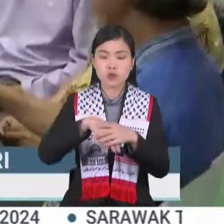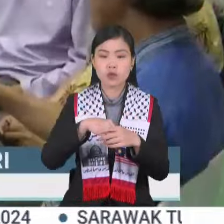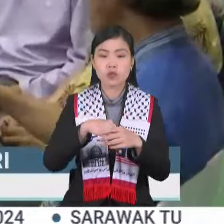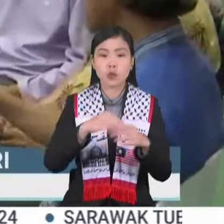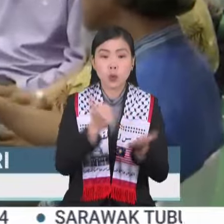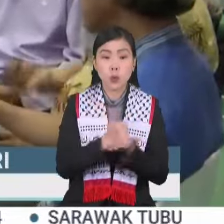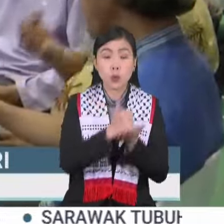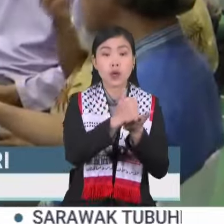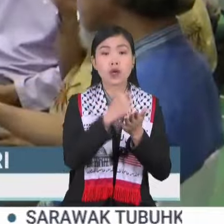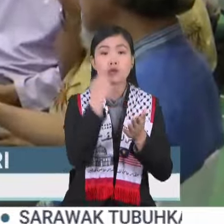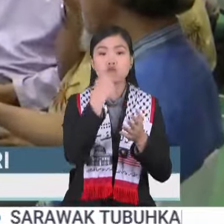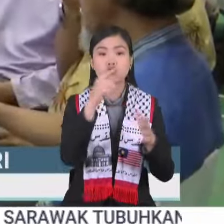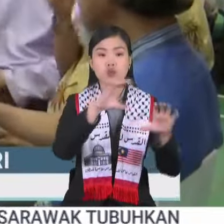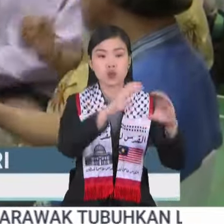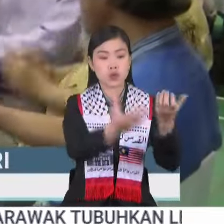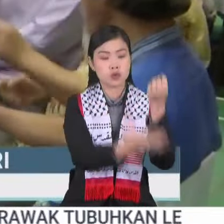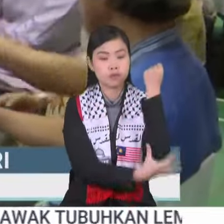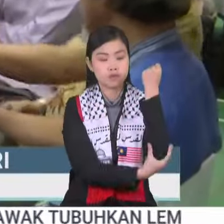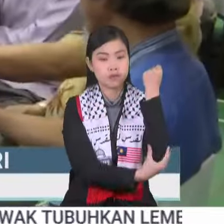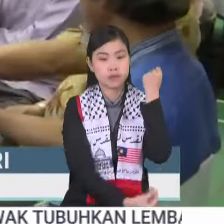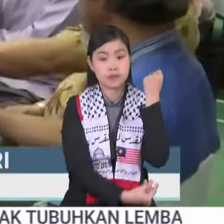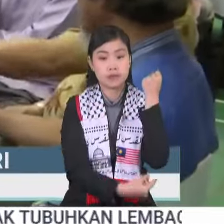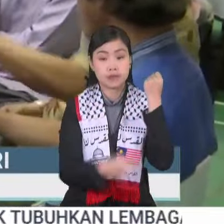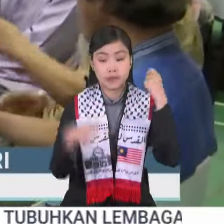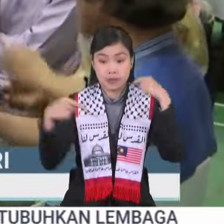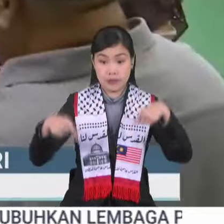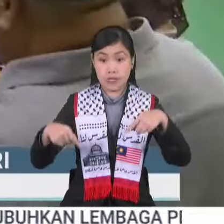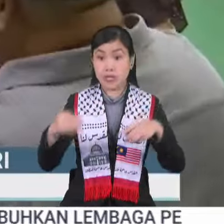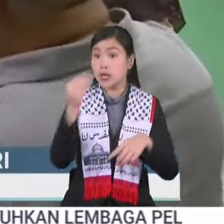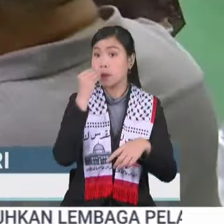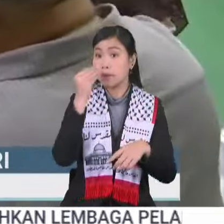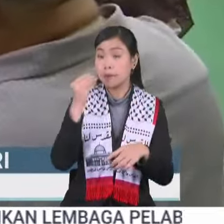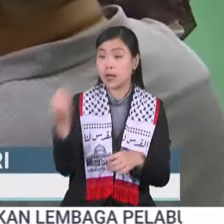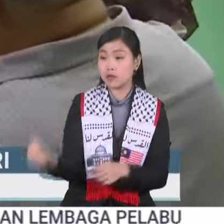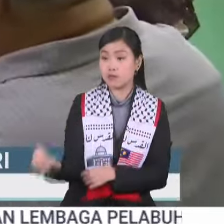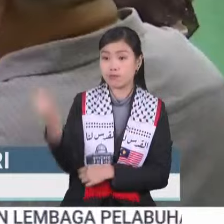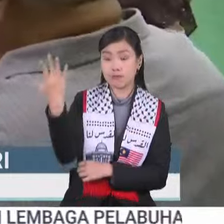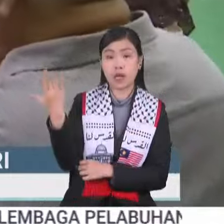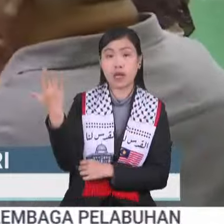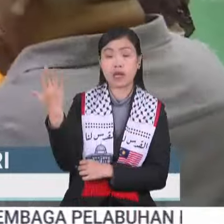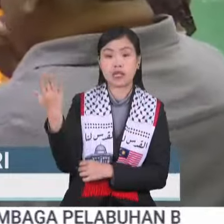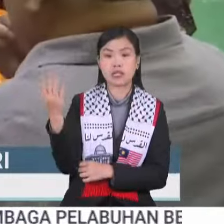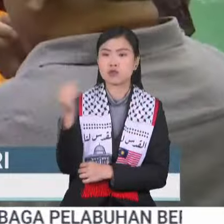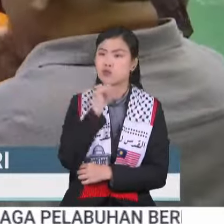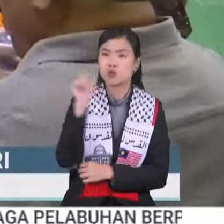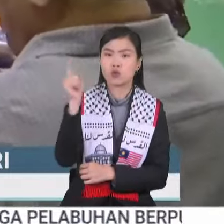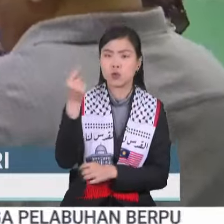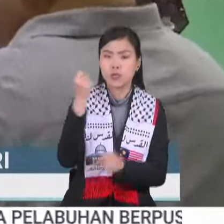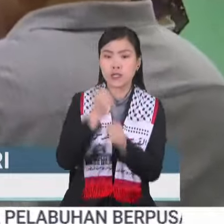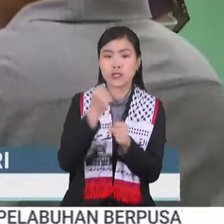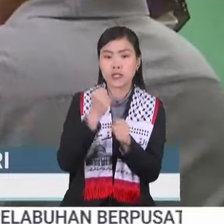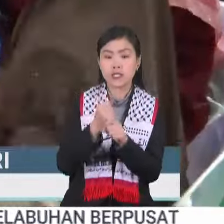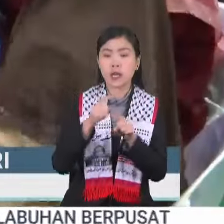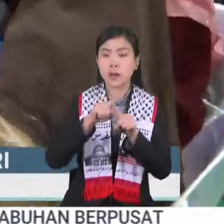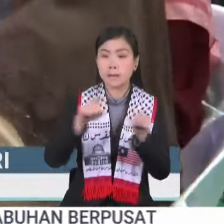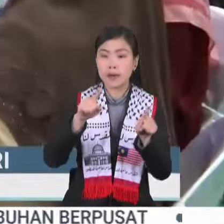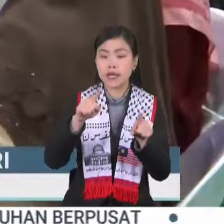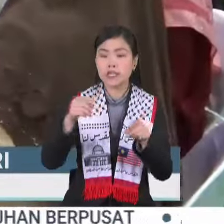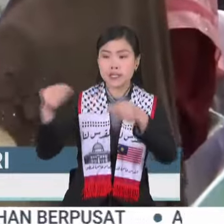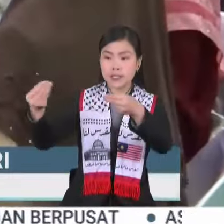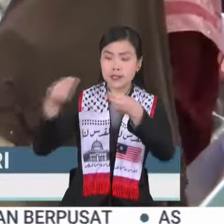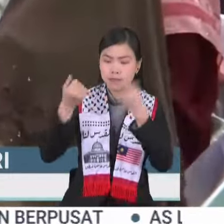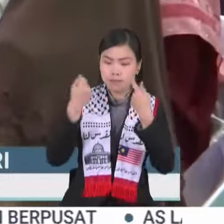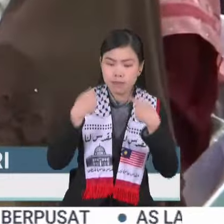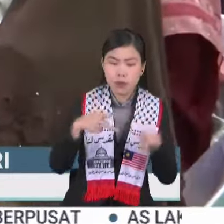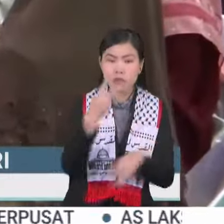mengurangkan ini buka puasa and road tripcially the entire 25asiagil peluang